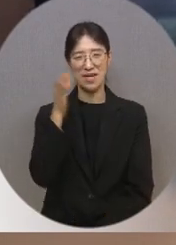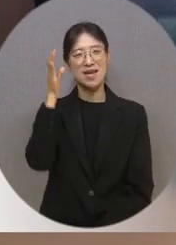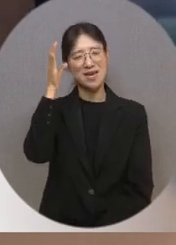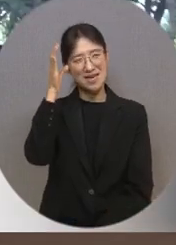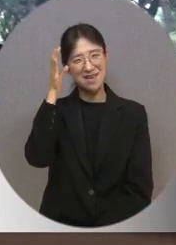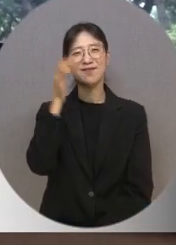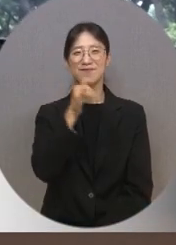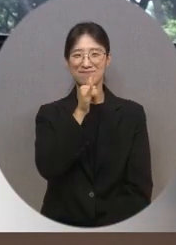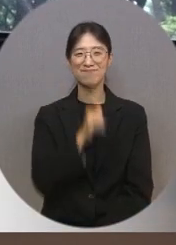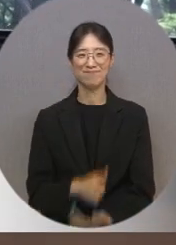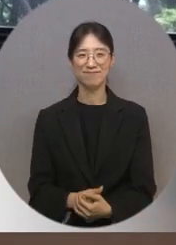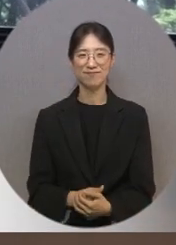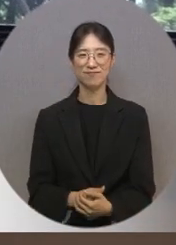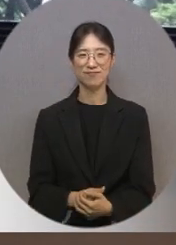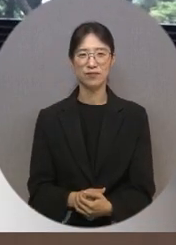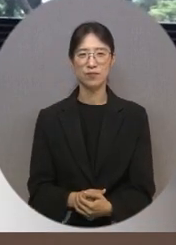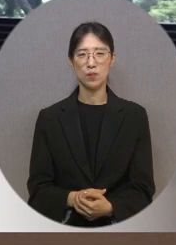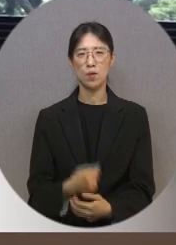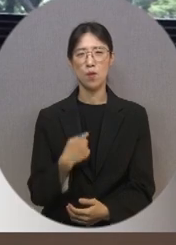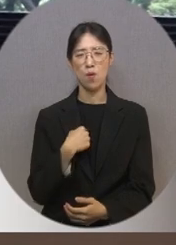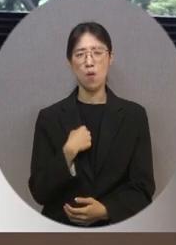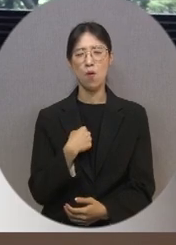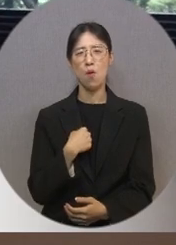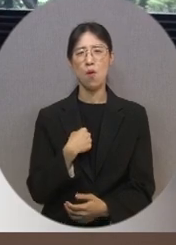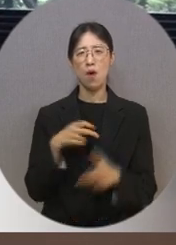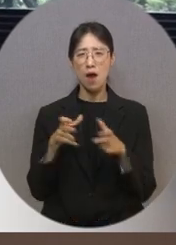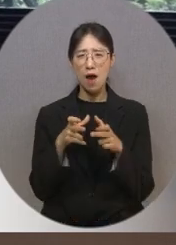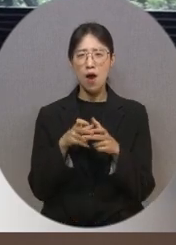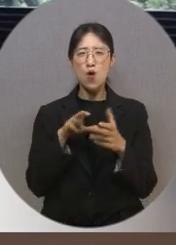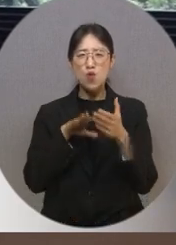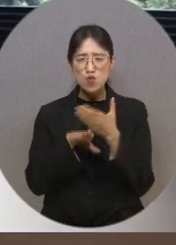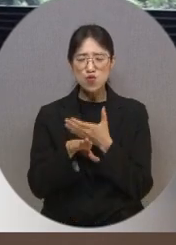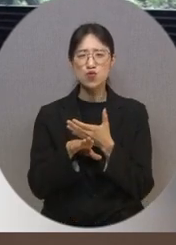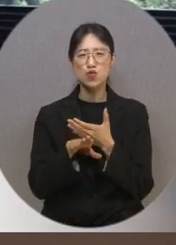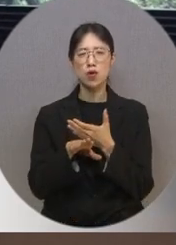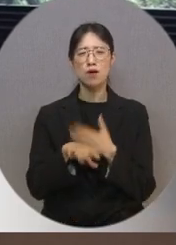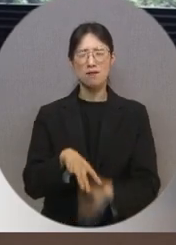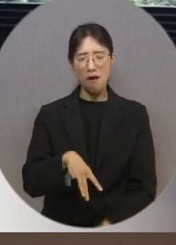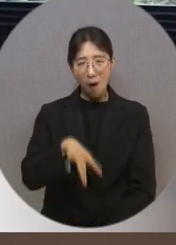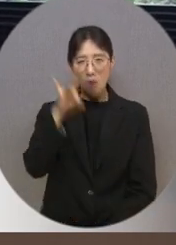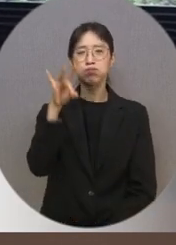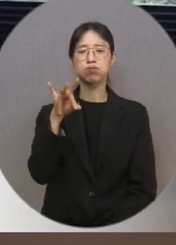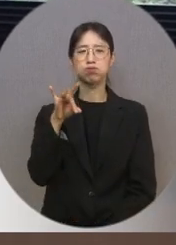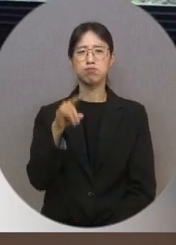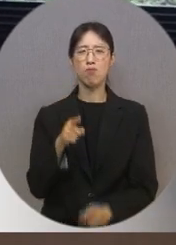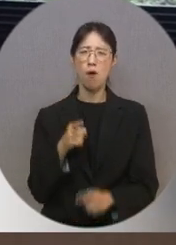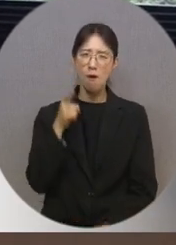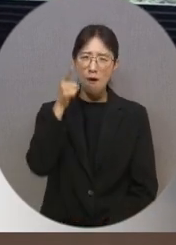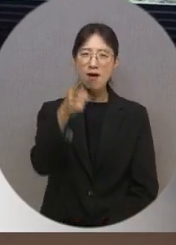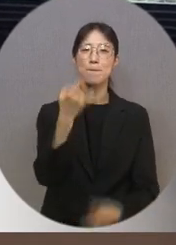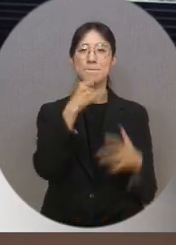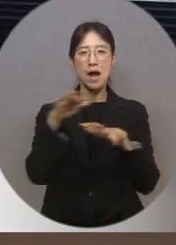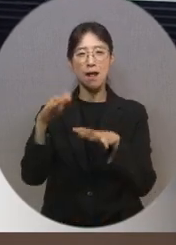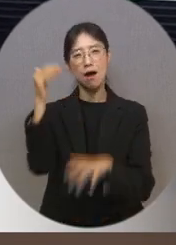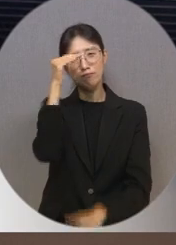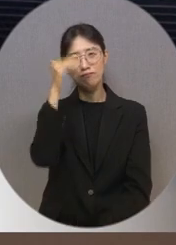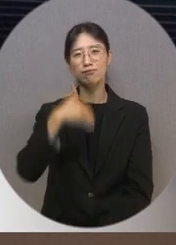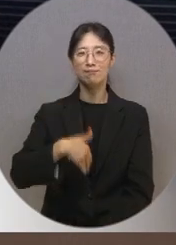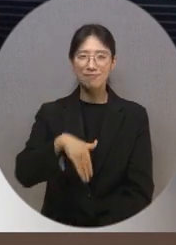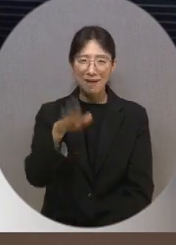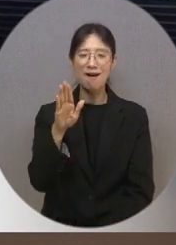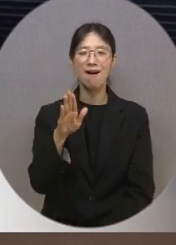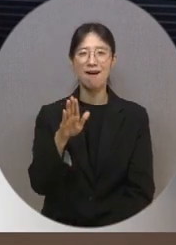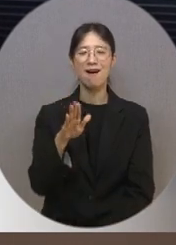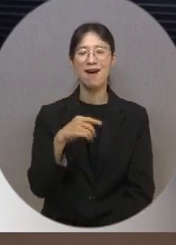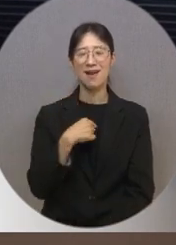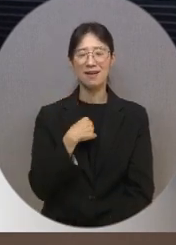기대가 많이 돼요. 이렇게 되고 나서 처음으로 이제 멀리 이제 바다를 보러 가니까